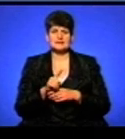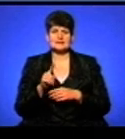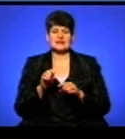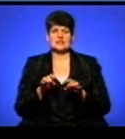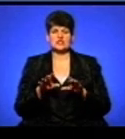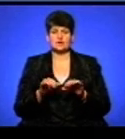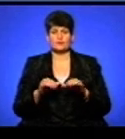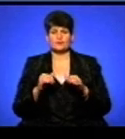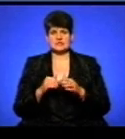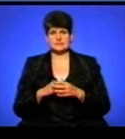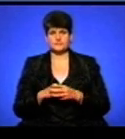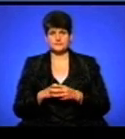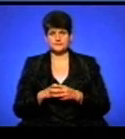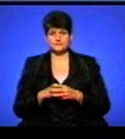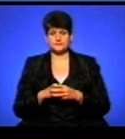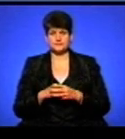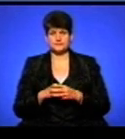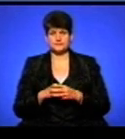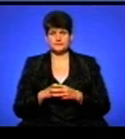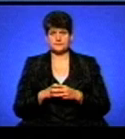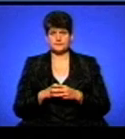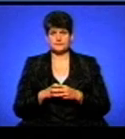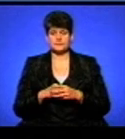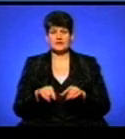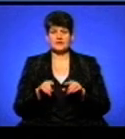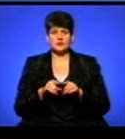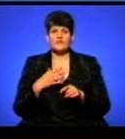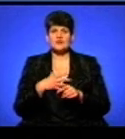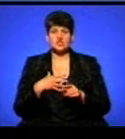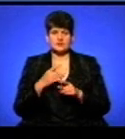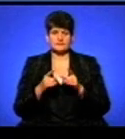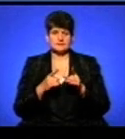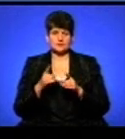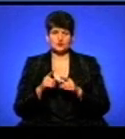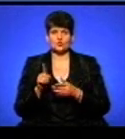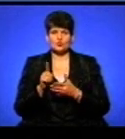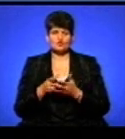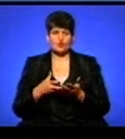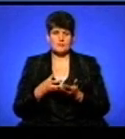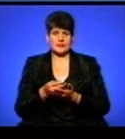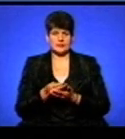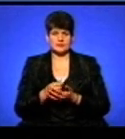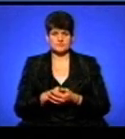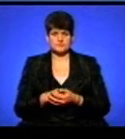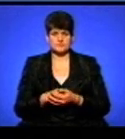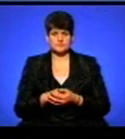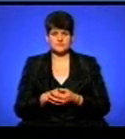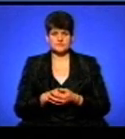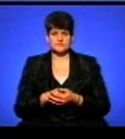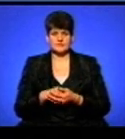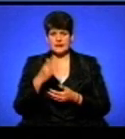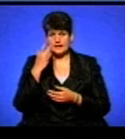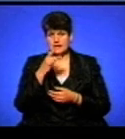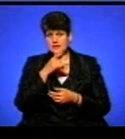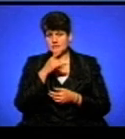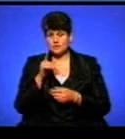рішенням комісії. Також така важлива зміна щодо обов'язкової плати. На літній період